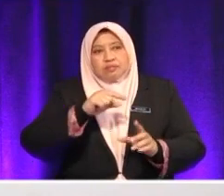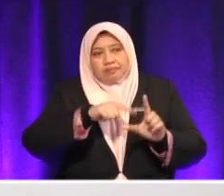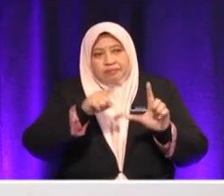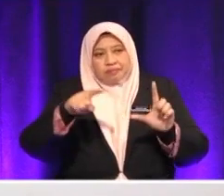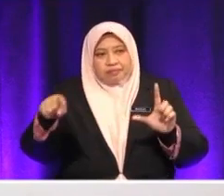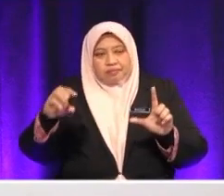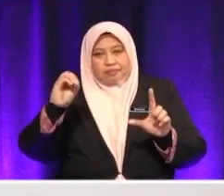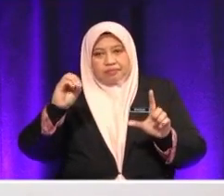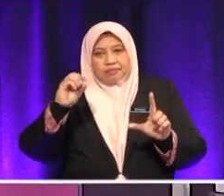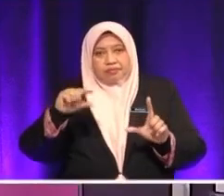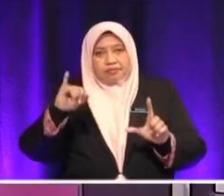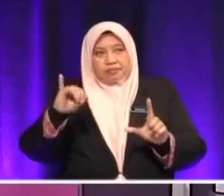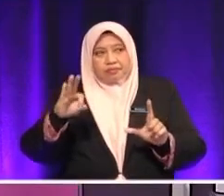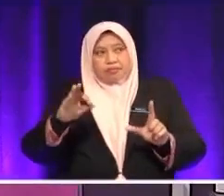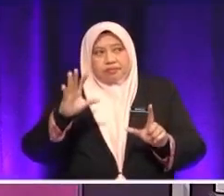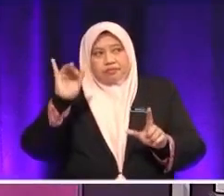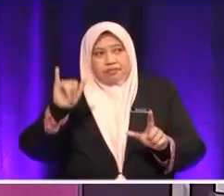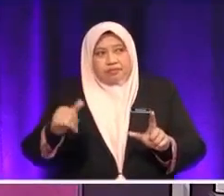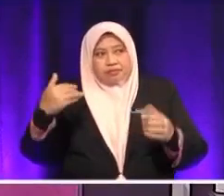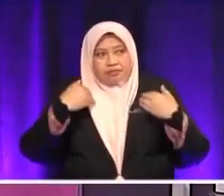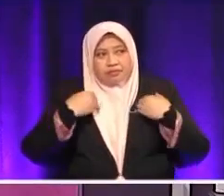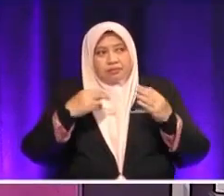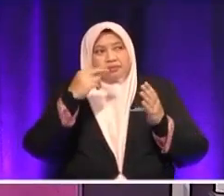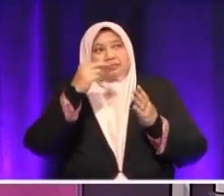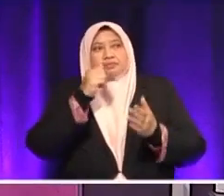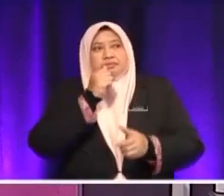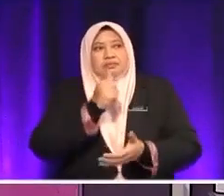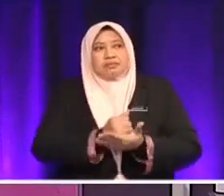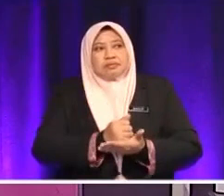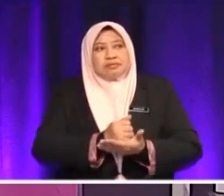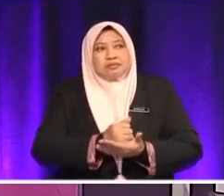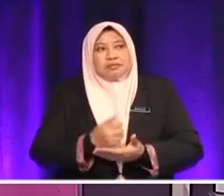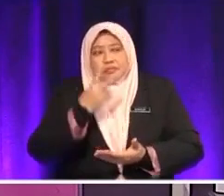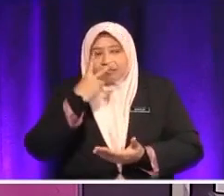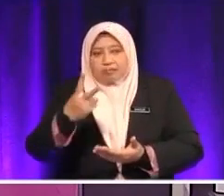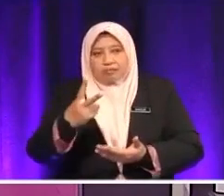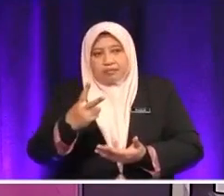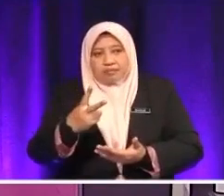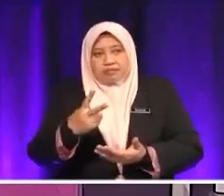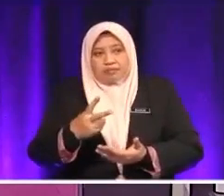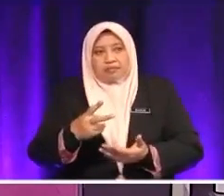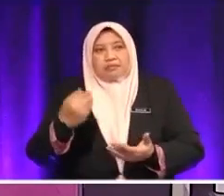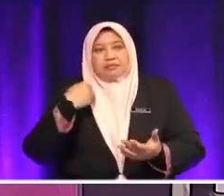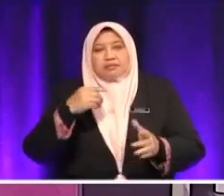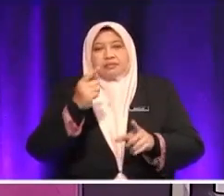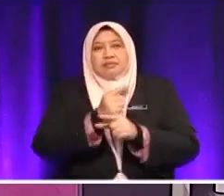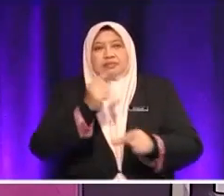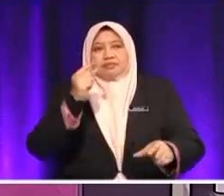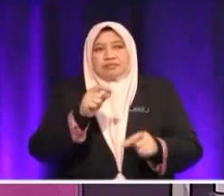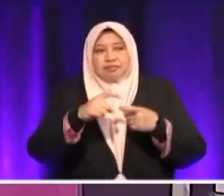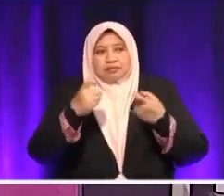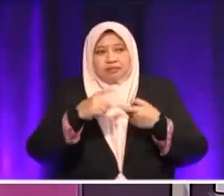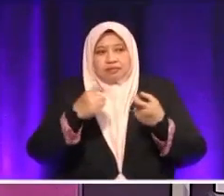yang ada nilai nah nampak ada garis yang putih-putih di situ